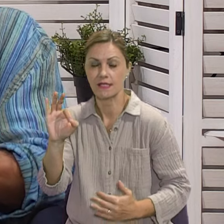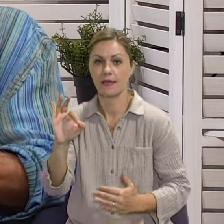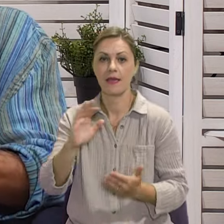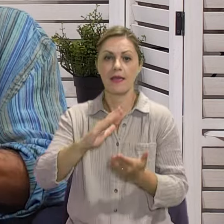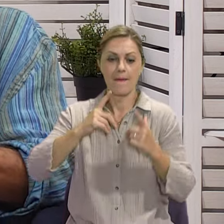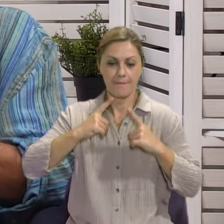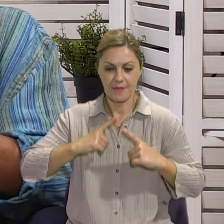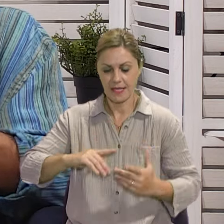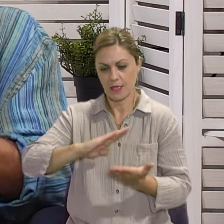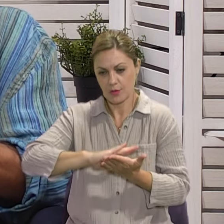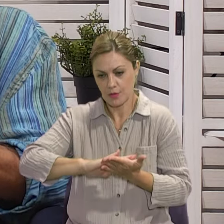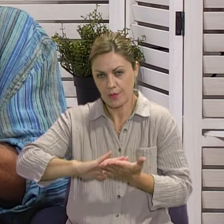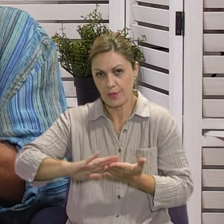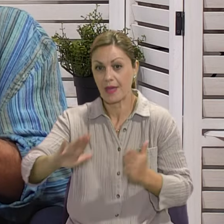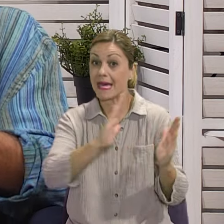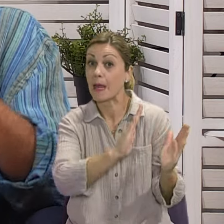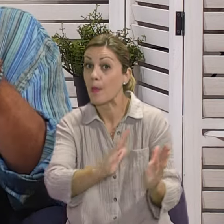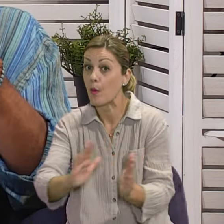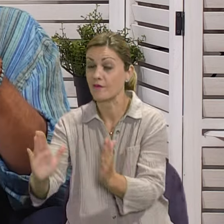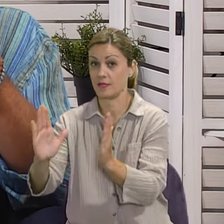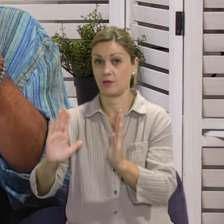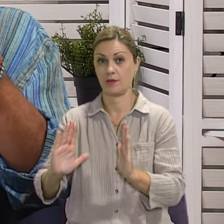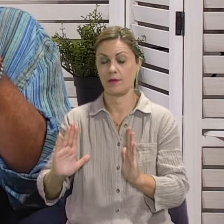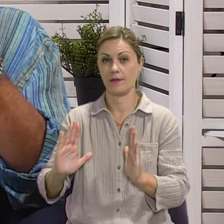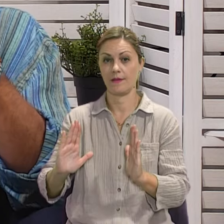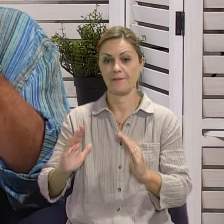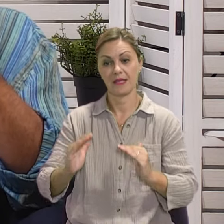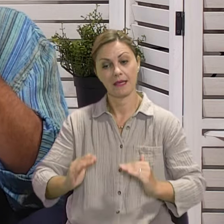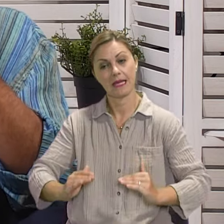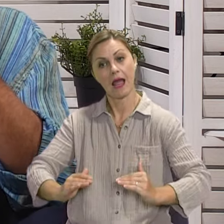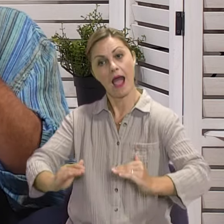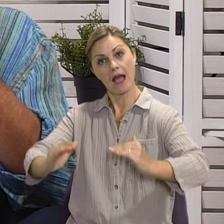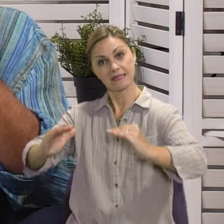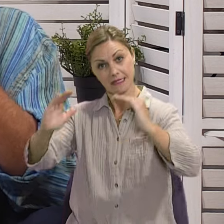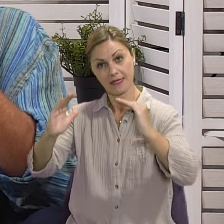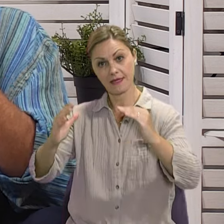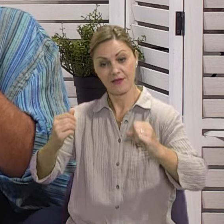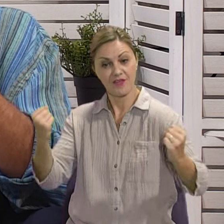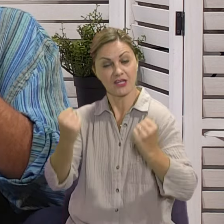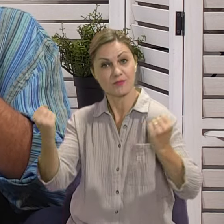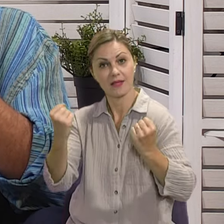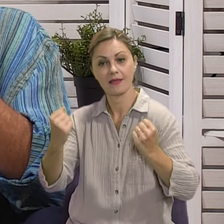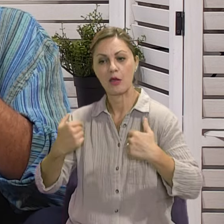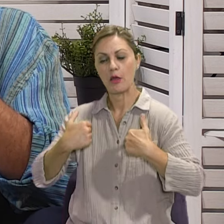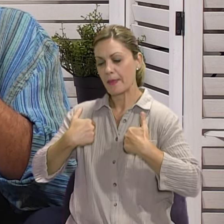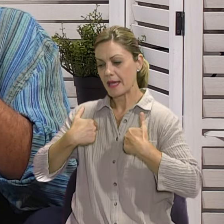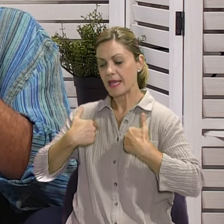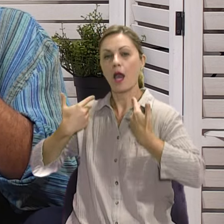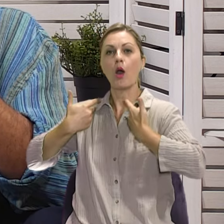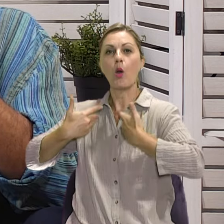onako mirno, redovito, umjetnički rasle prema nečemu, onda je to